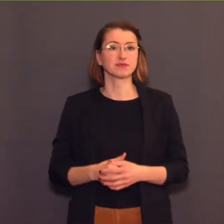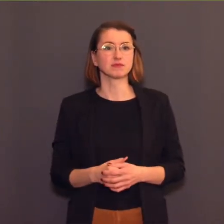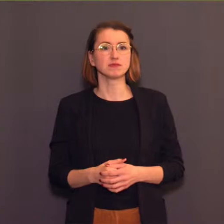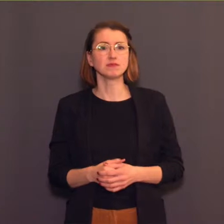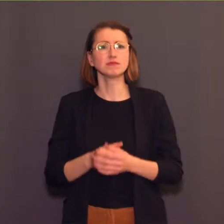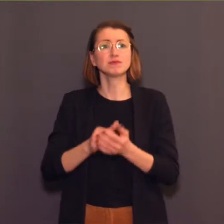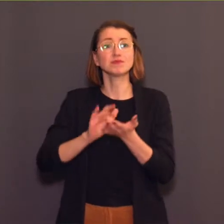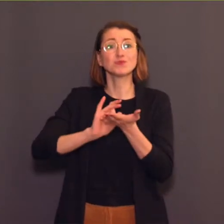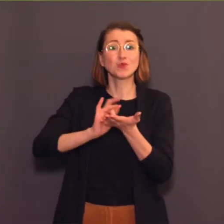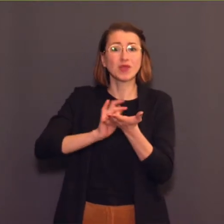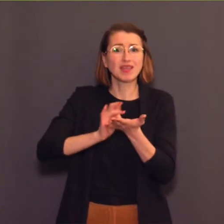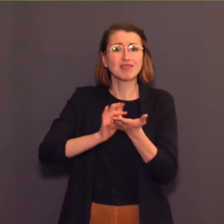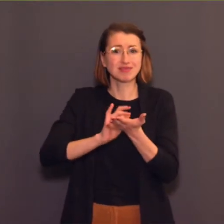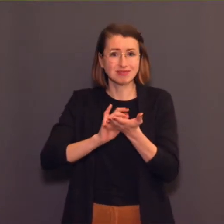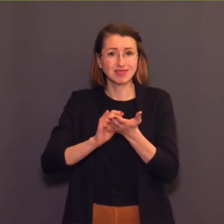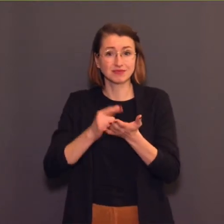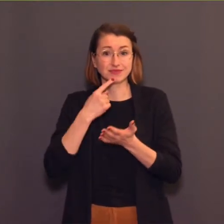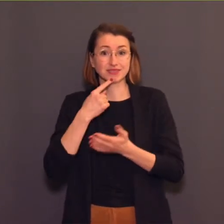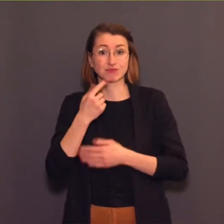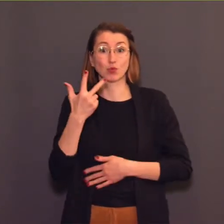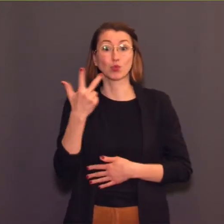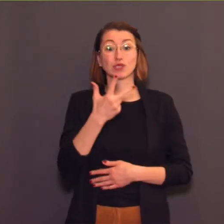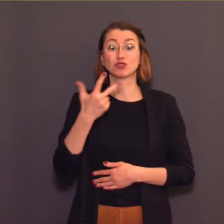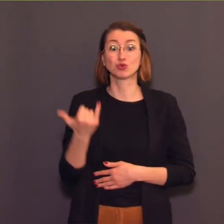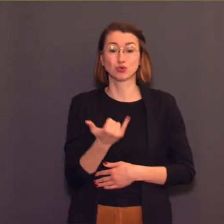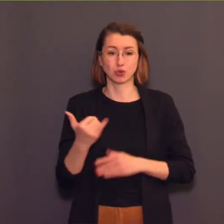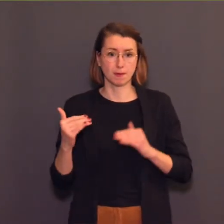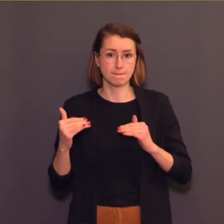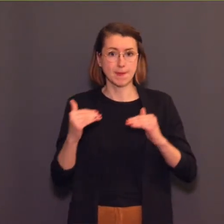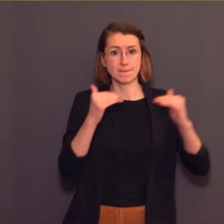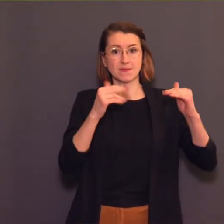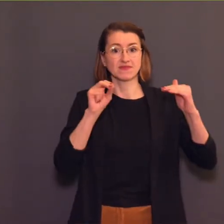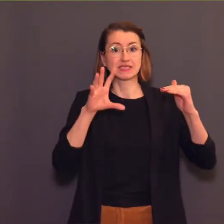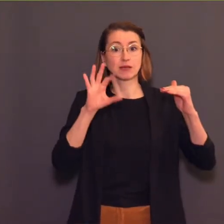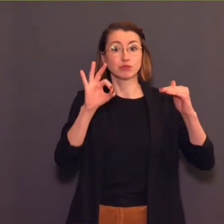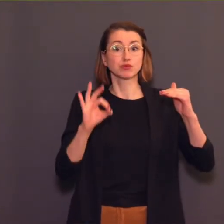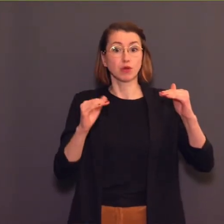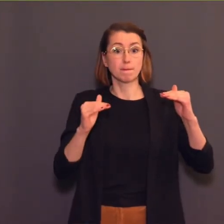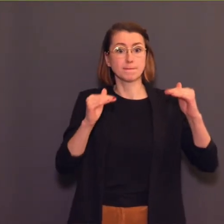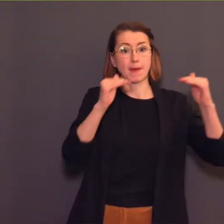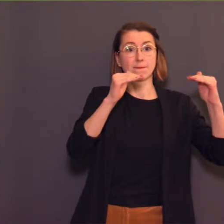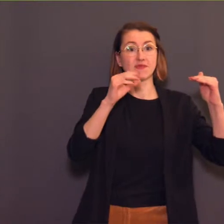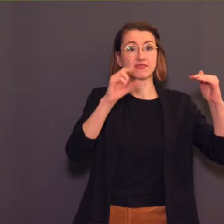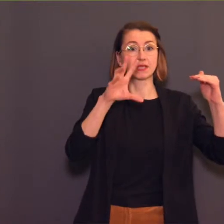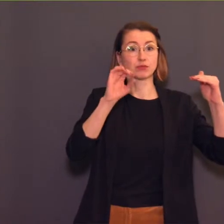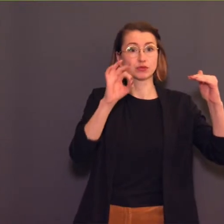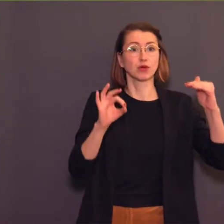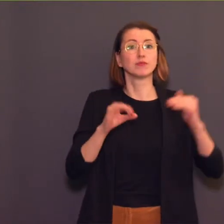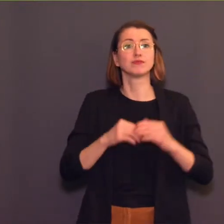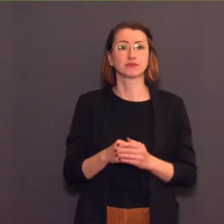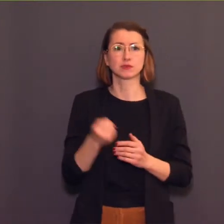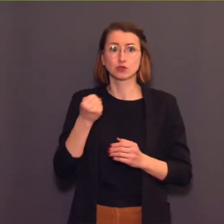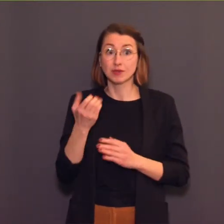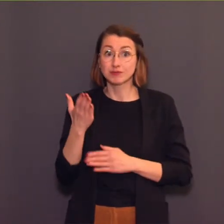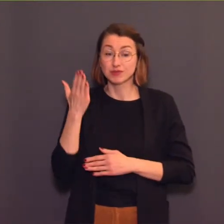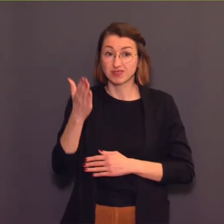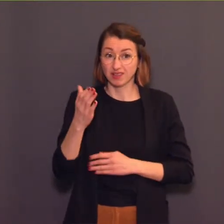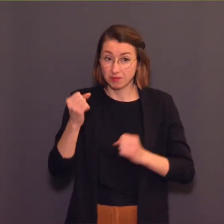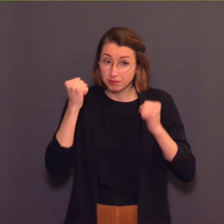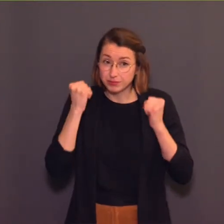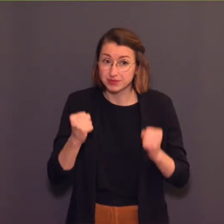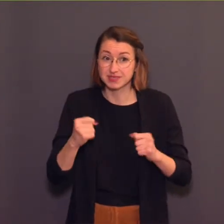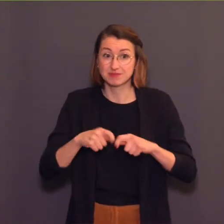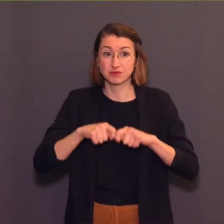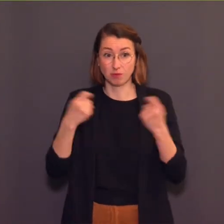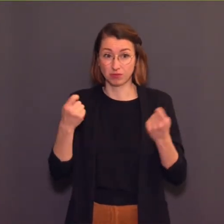ce qui pourrait nous amener à dépasser la barre des 300 nouvelles admissions, comme on l'a déjà signalé par jour, d'ici quelques jours ou une